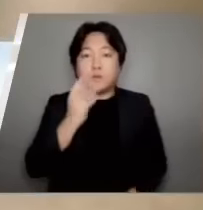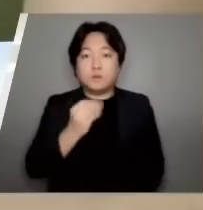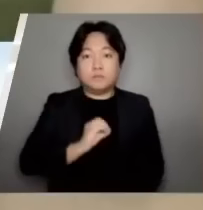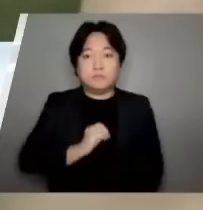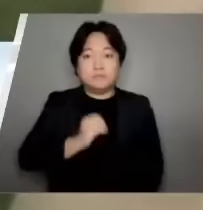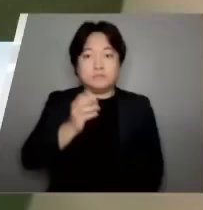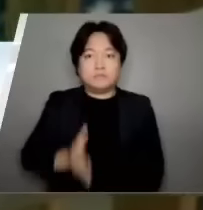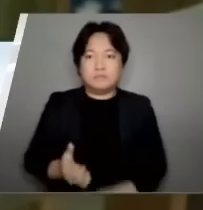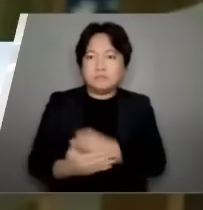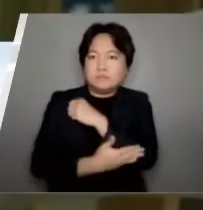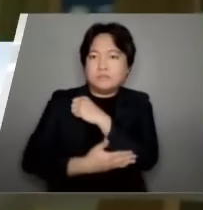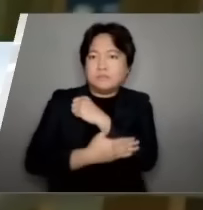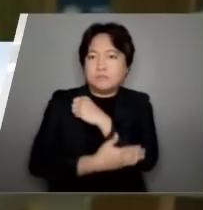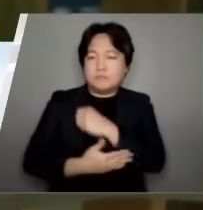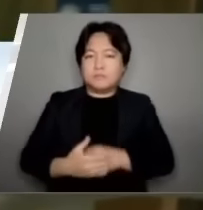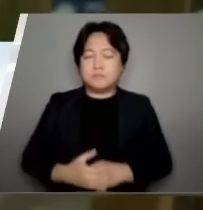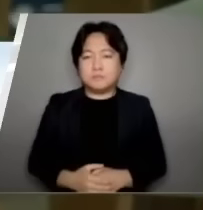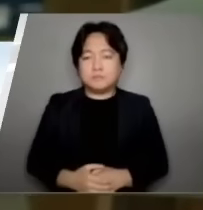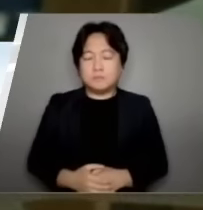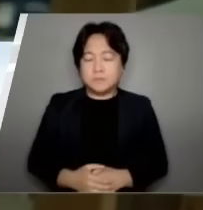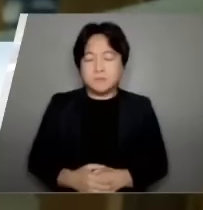I don't have any comment. I